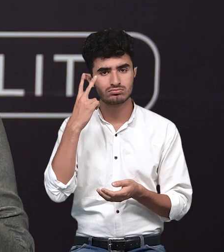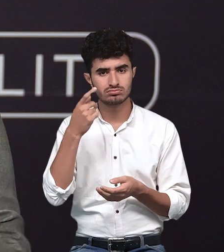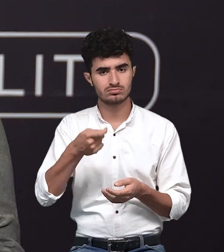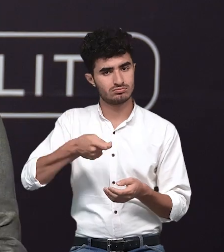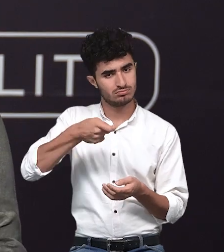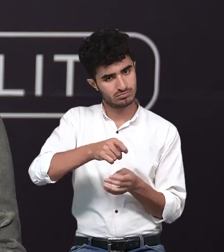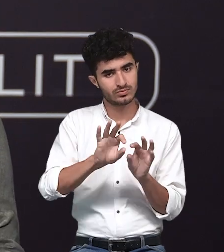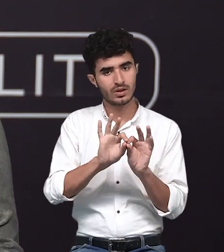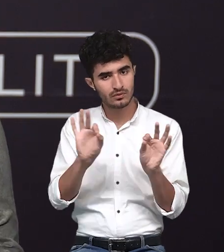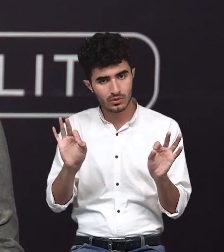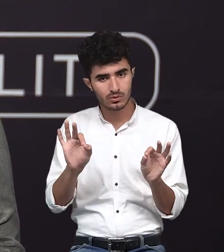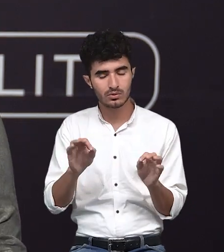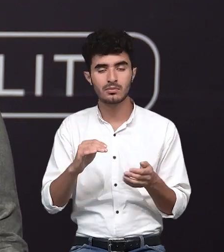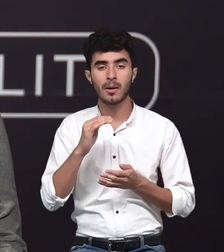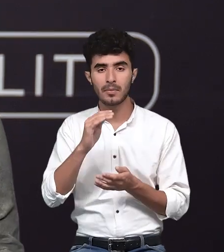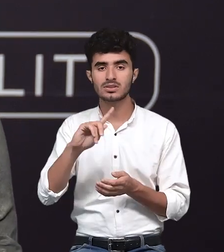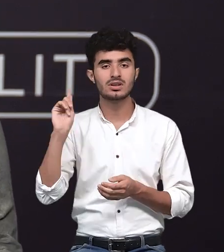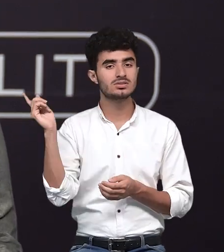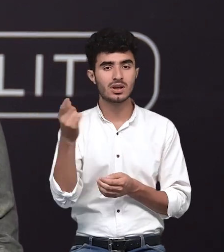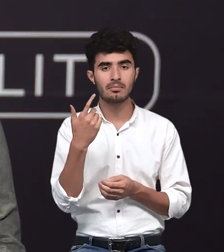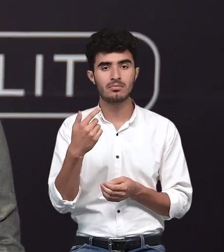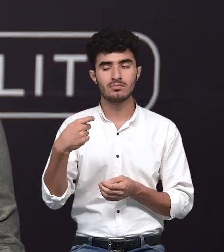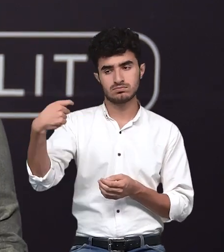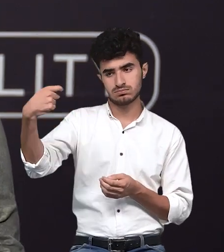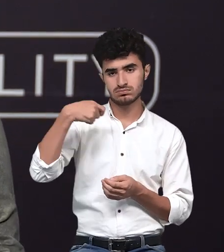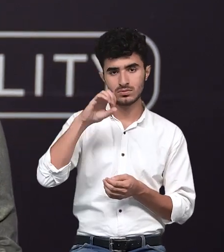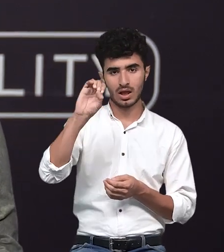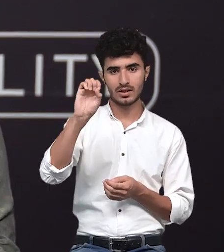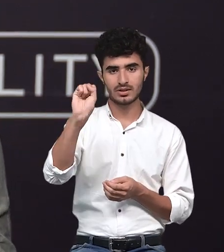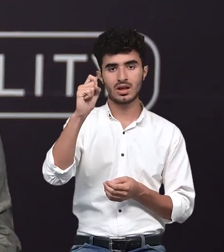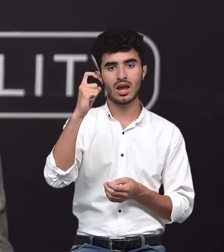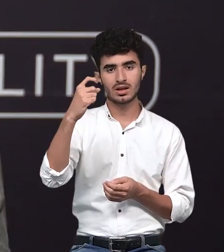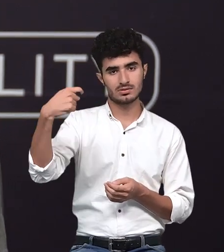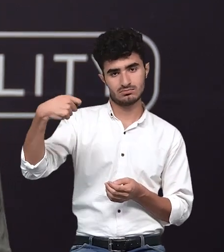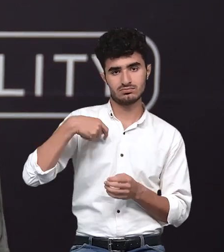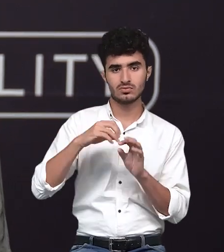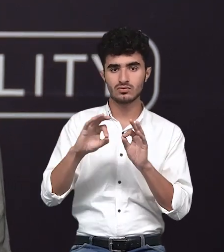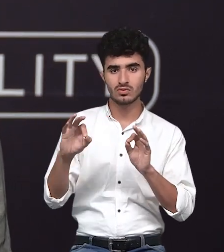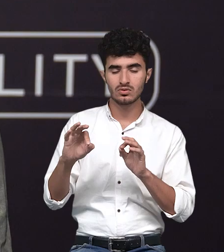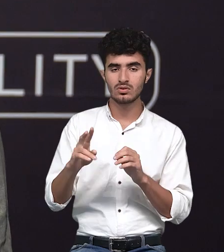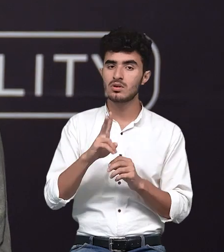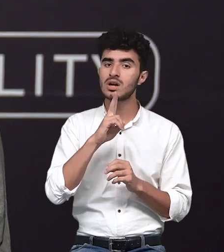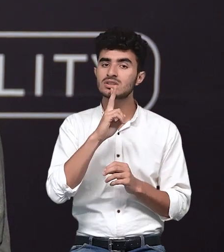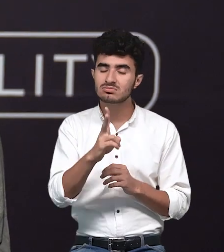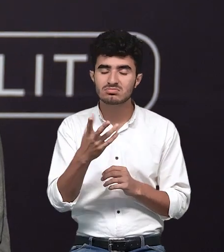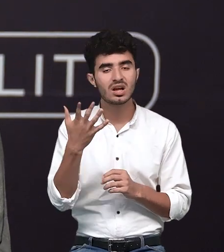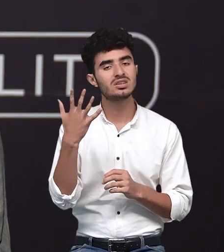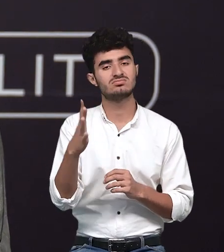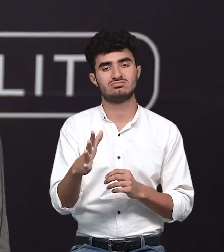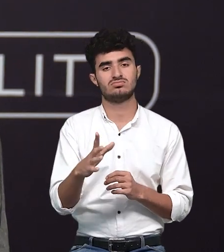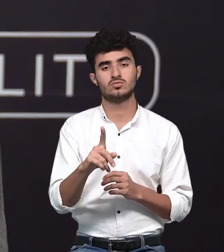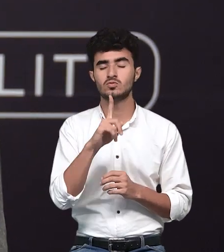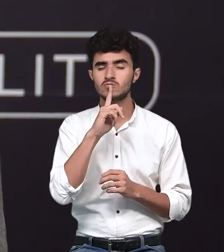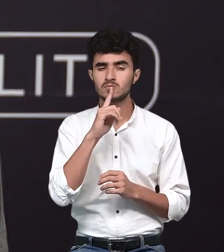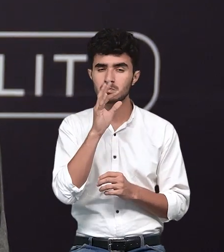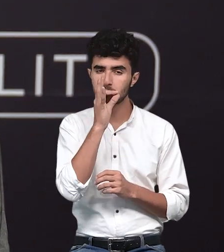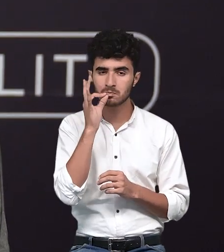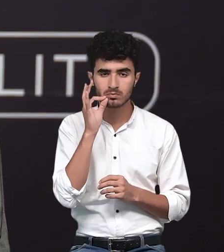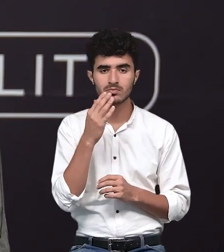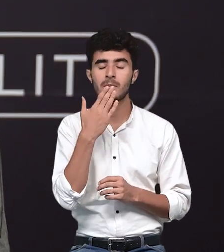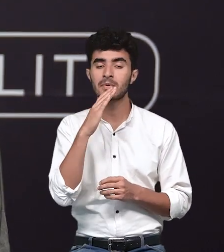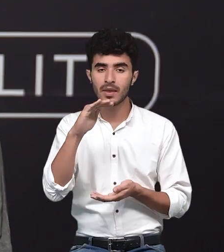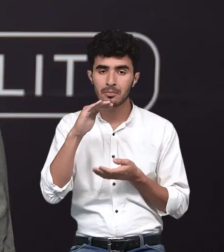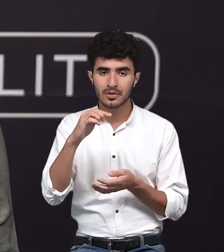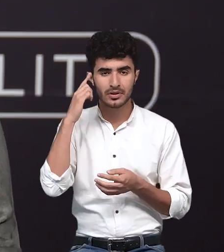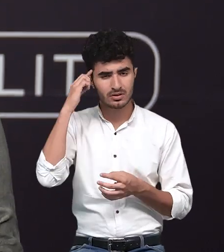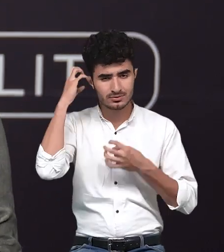क्योंकि मोरालिटी के इतने इशू हैं, बहुत सारी चीज़ें, बहुत सारे इश्यूज़ अंडरकरंट चलते रहते हैं, लेकिन हम उसे ओन नहीं करते। जैसे आम तौर